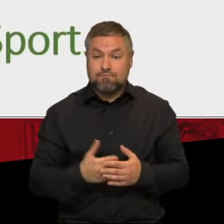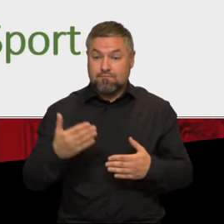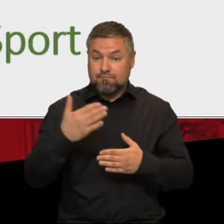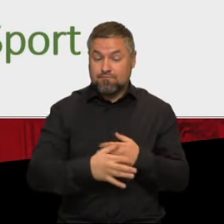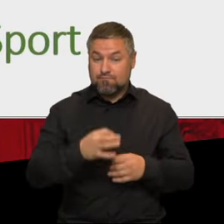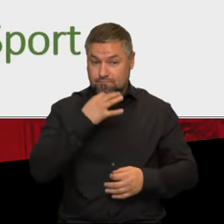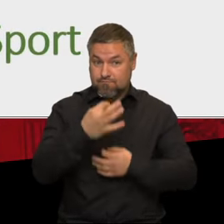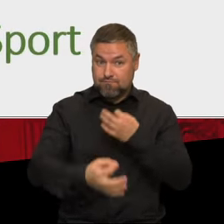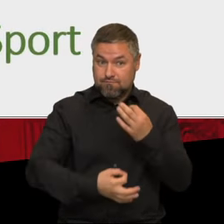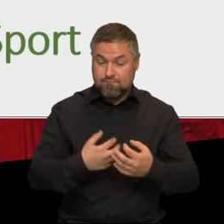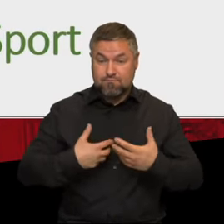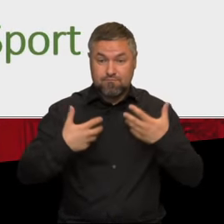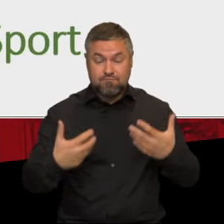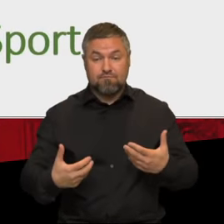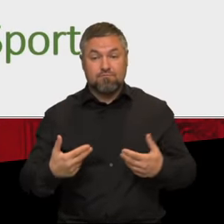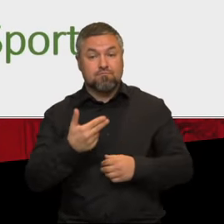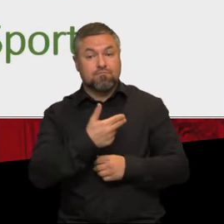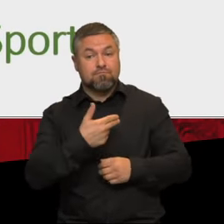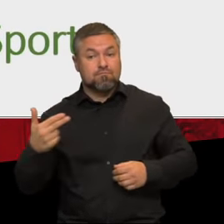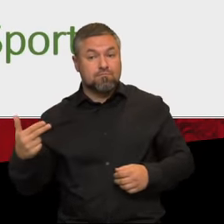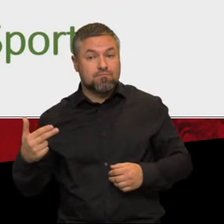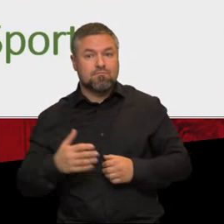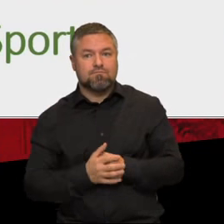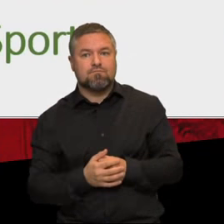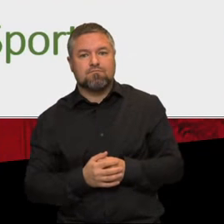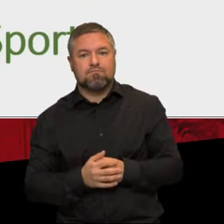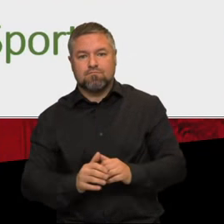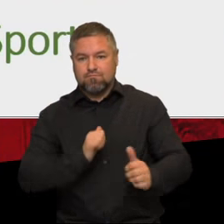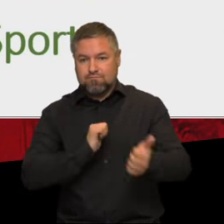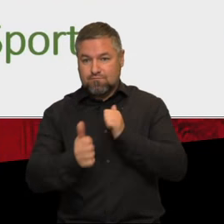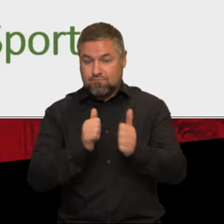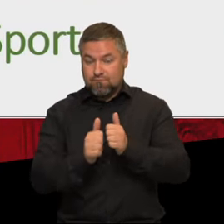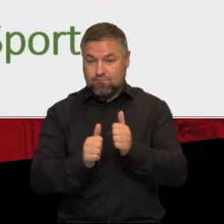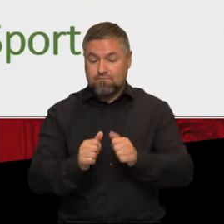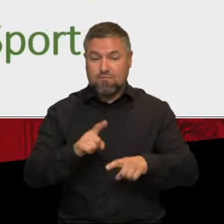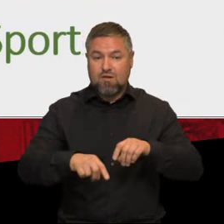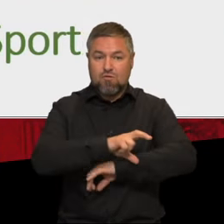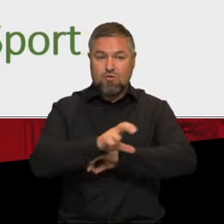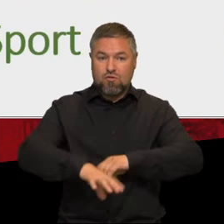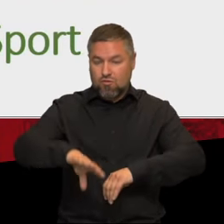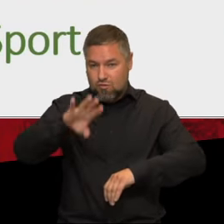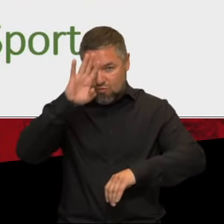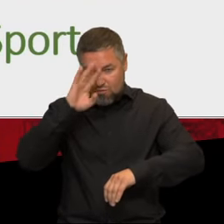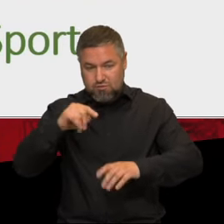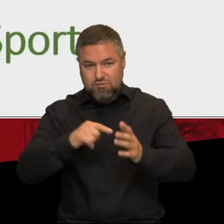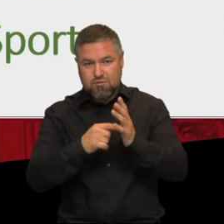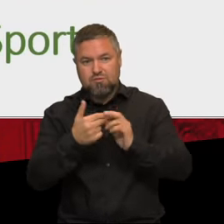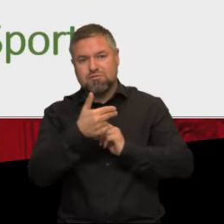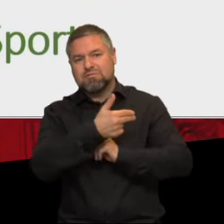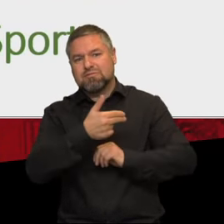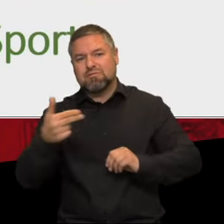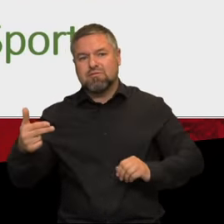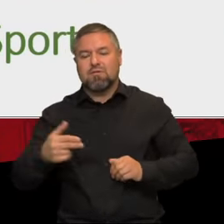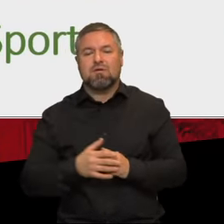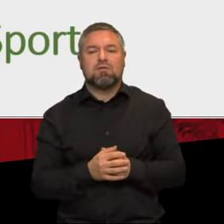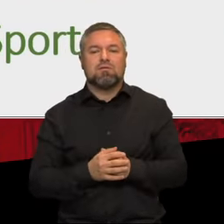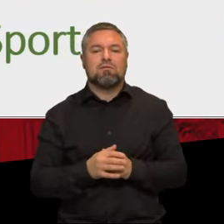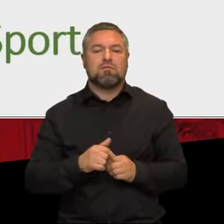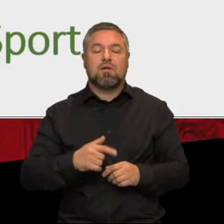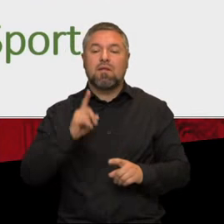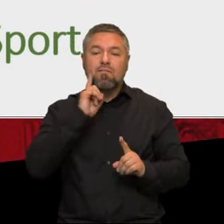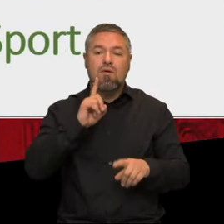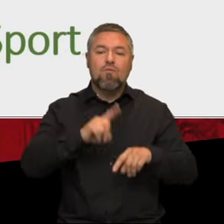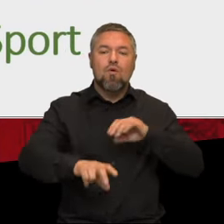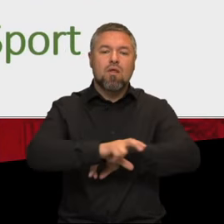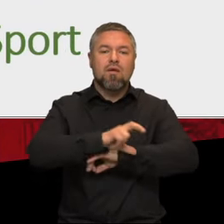Kończąc moją wypowiedź, chciałbym jeszcze poruszyć temat sportu akademickiego na Politechnice Łódzkiej, ponieważ jest to dziedzina, którą naprawdę